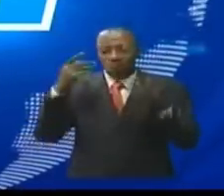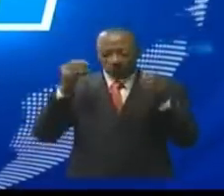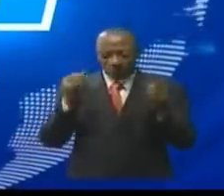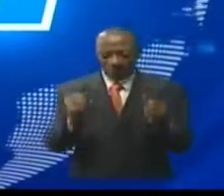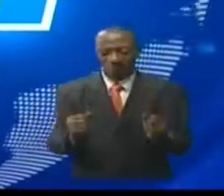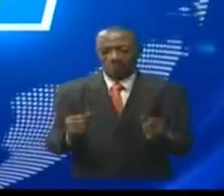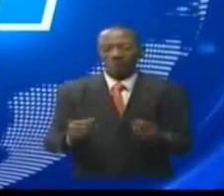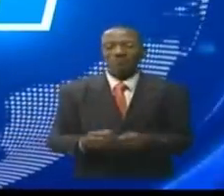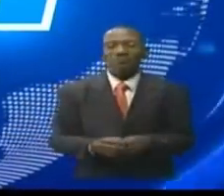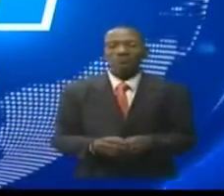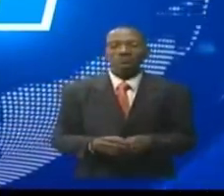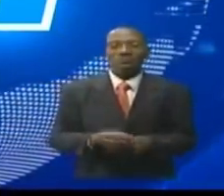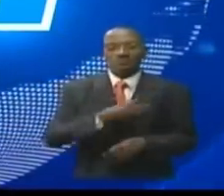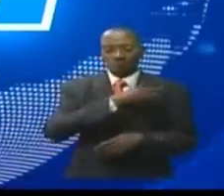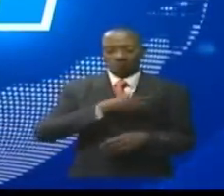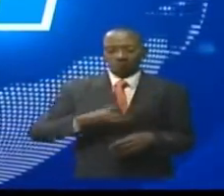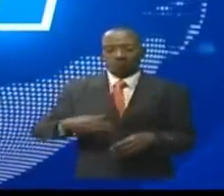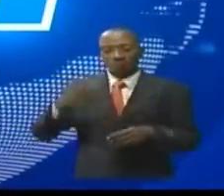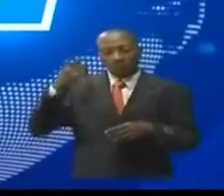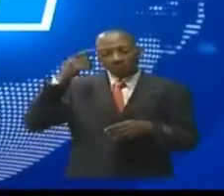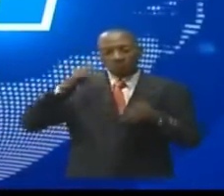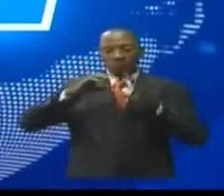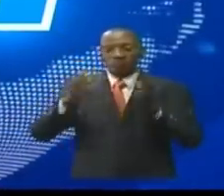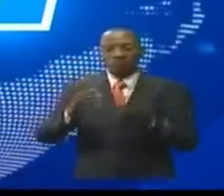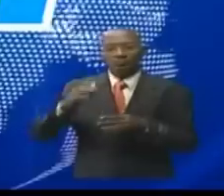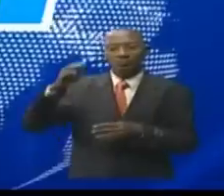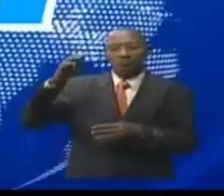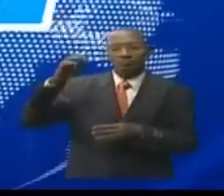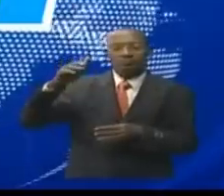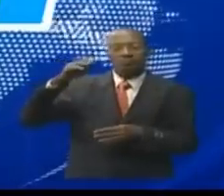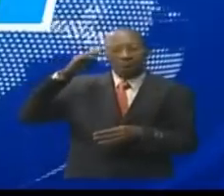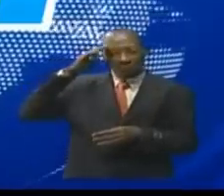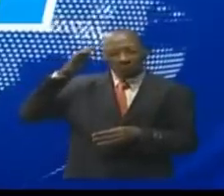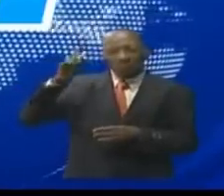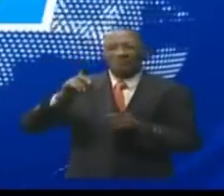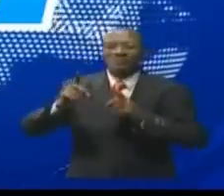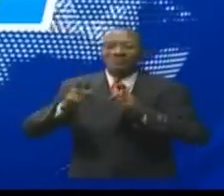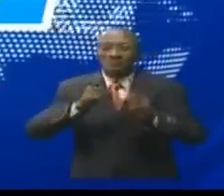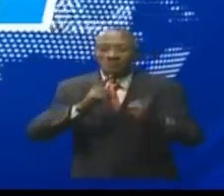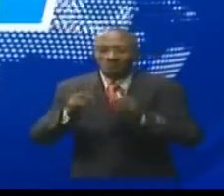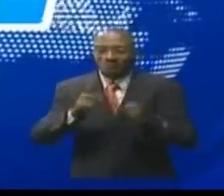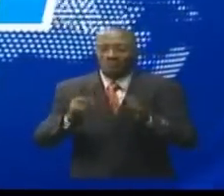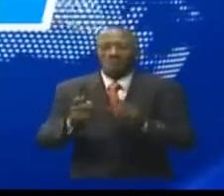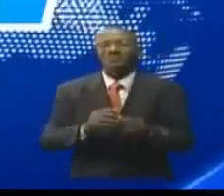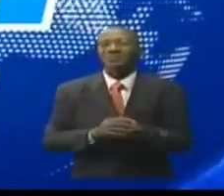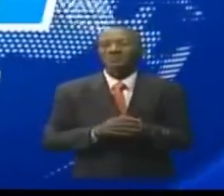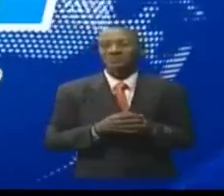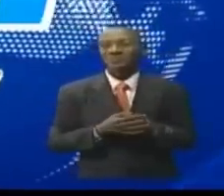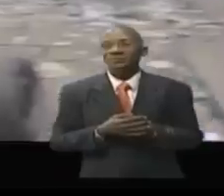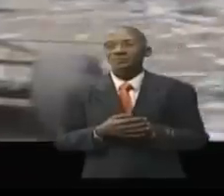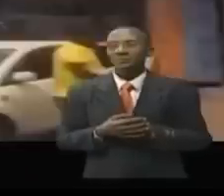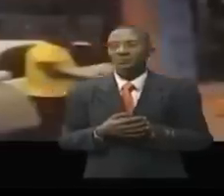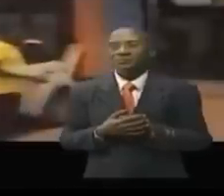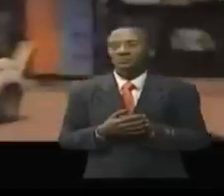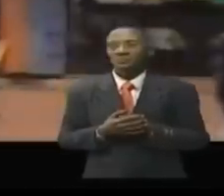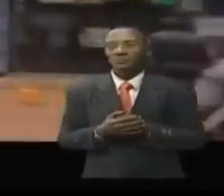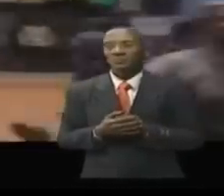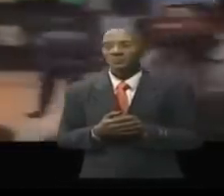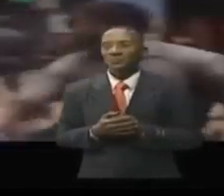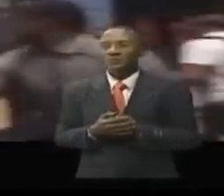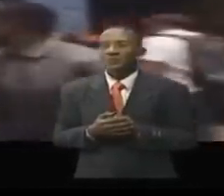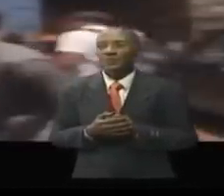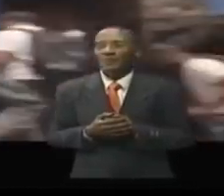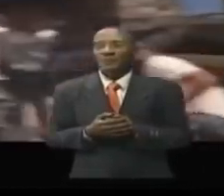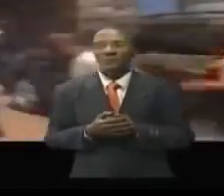a été faite lors des travaux d'assainissement de cette entité déconcentrée hier. Yvette Makuntima, reportage. L'environnement